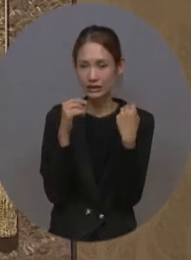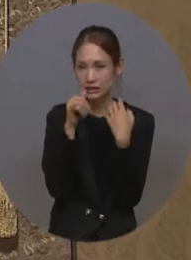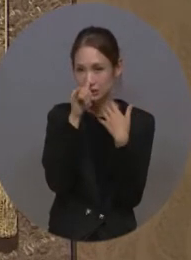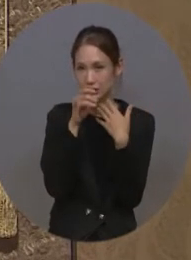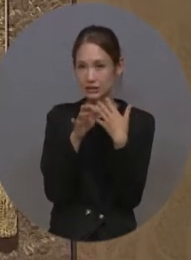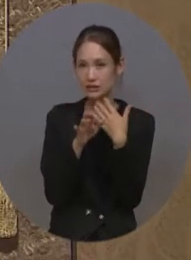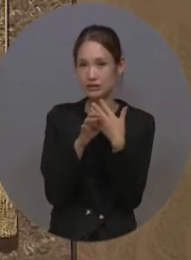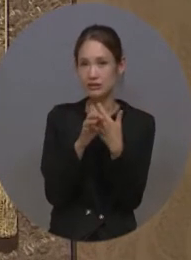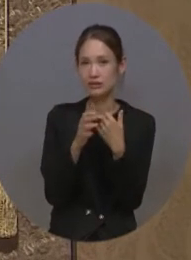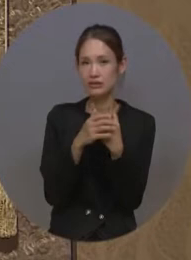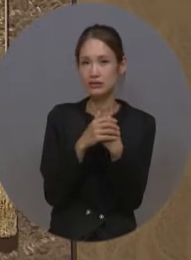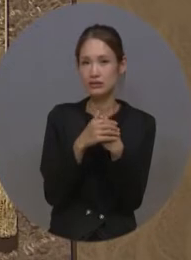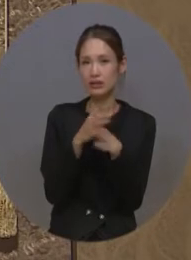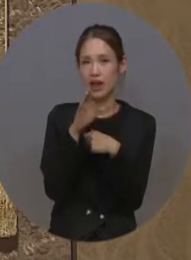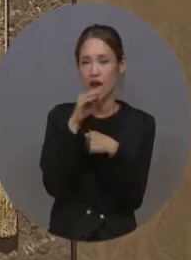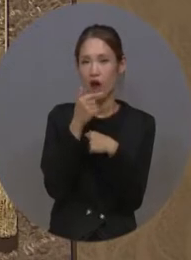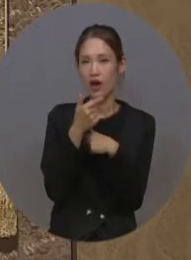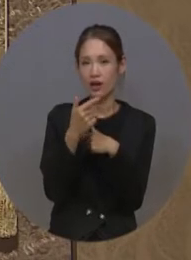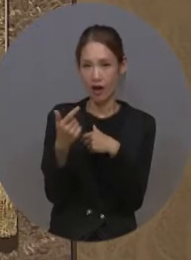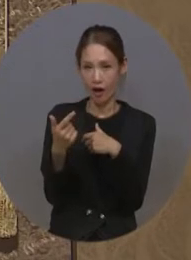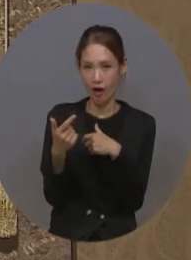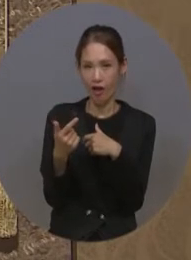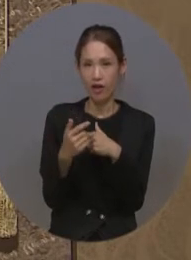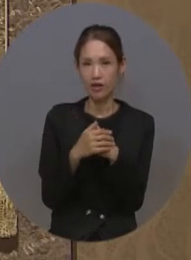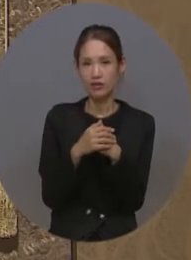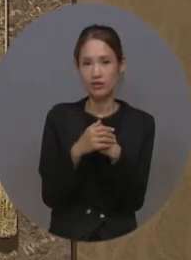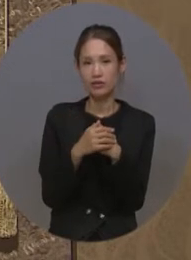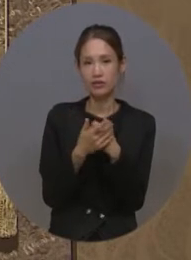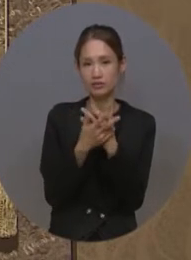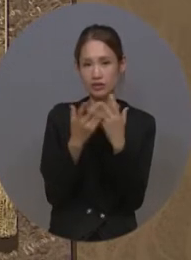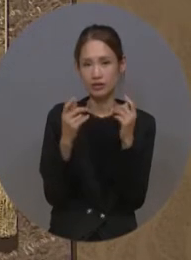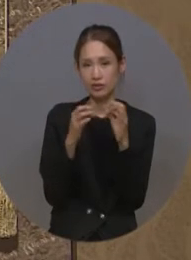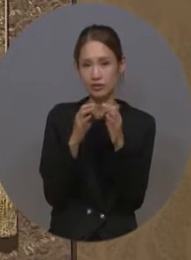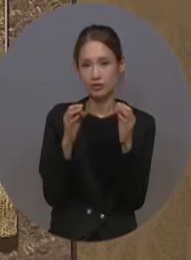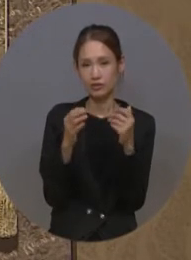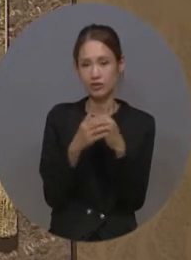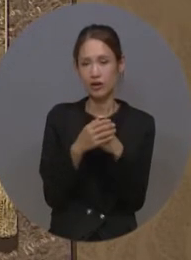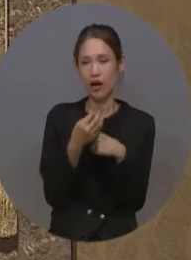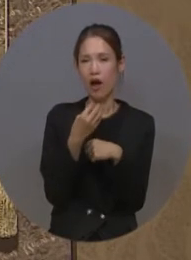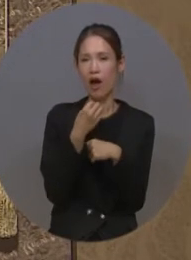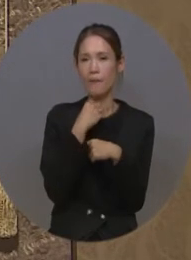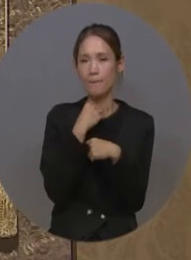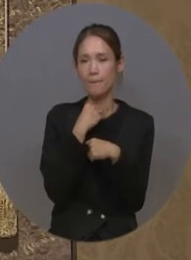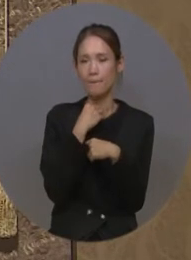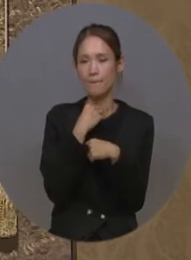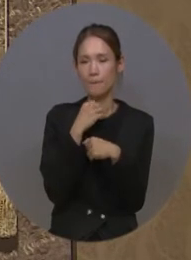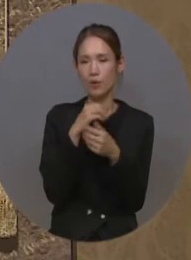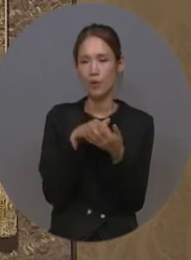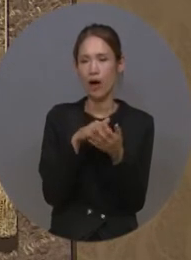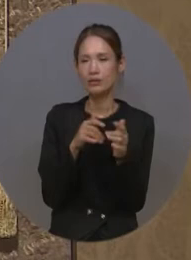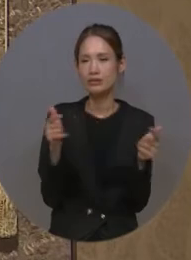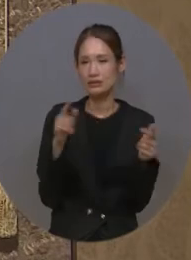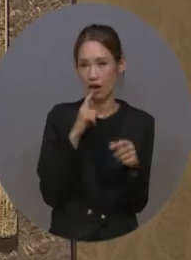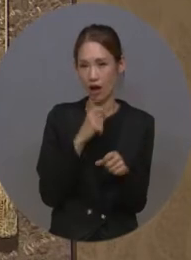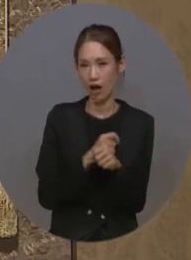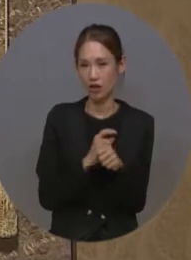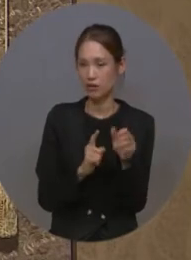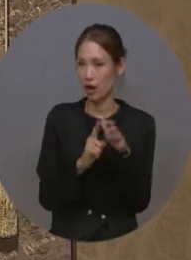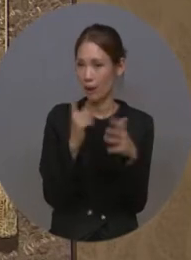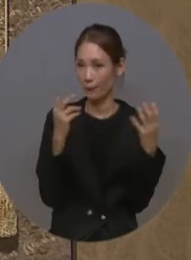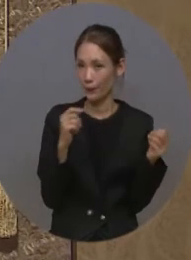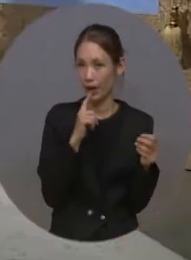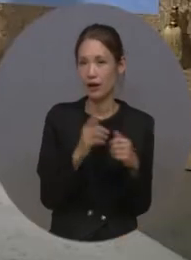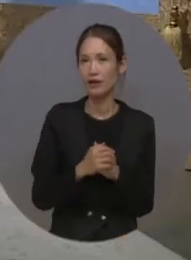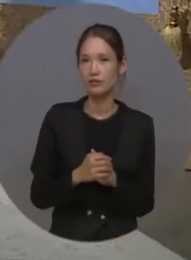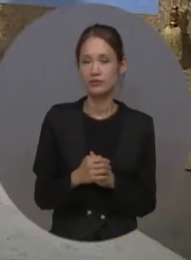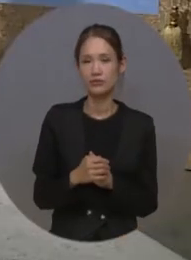있을수록 혀가 크다. 그래서 자는 동안에 기도를 막을 확률이 크다. 높다. 그런